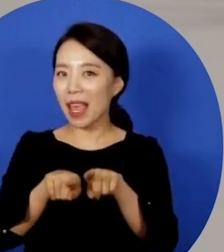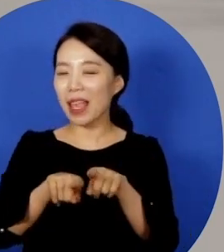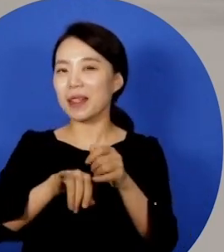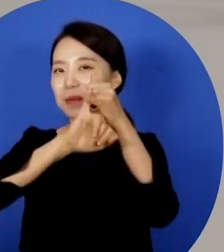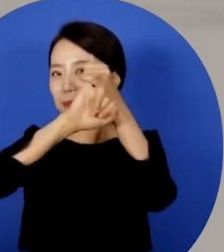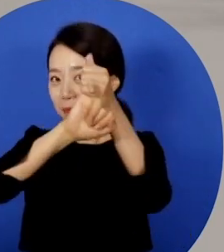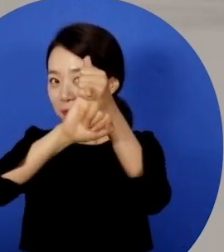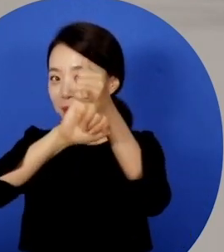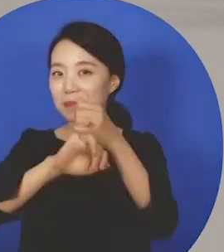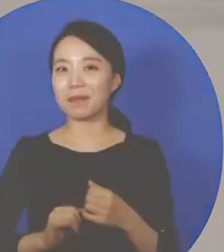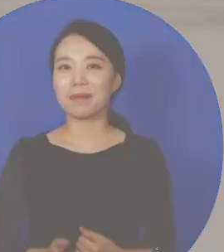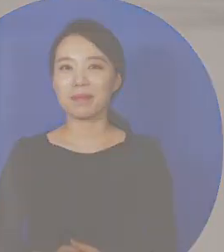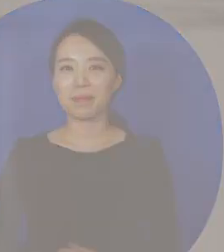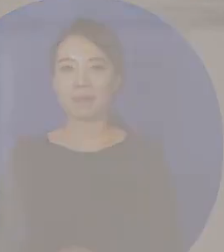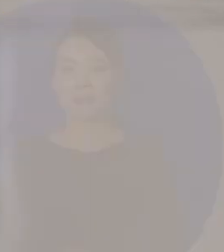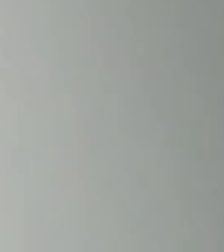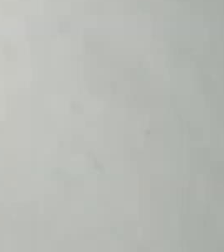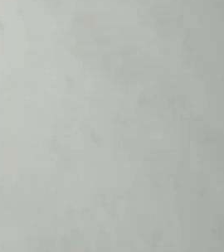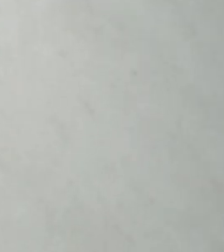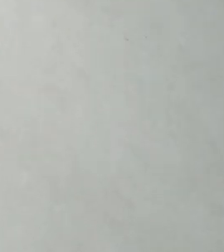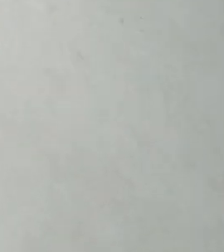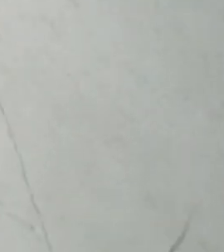대한장애인체육회가 함께하겠습니다.